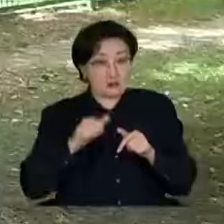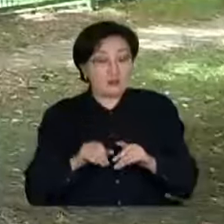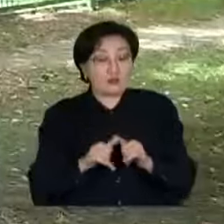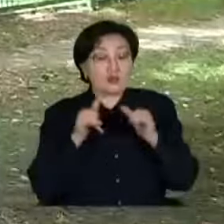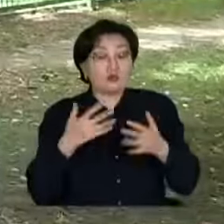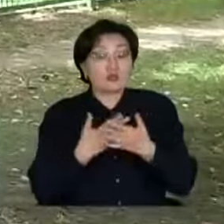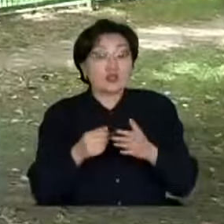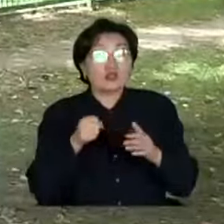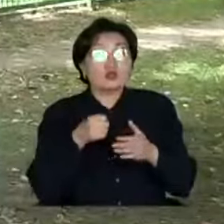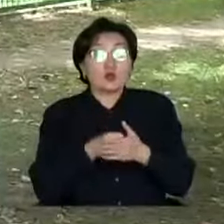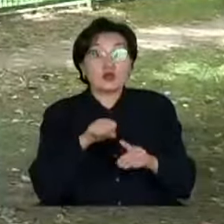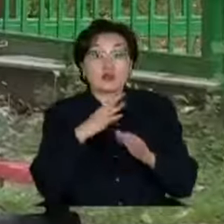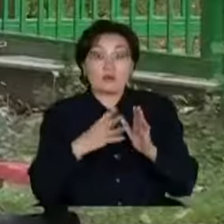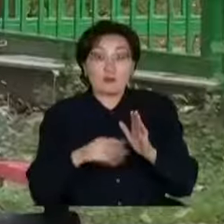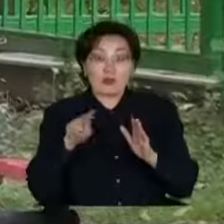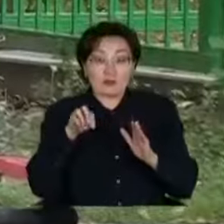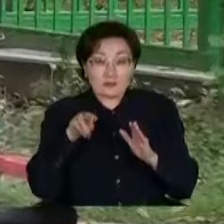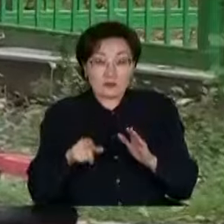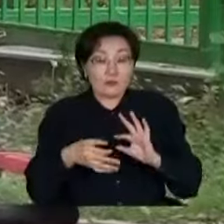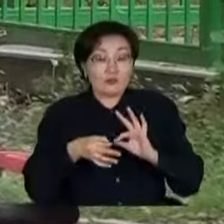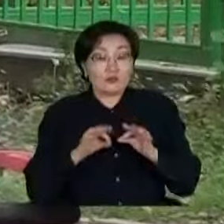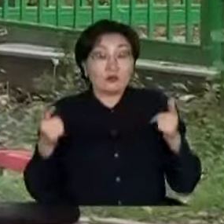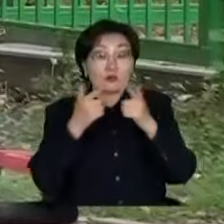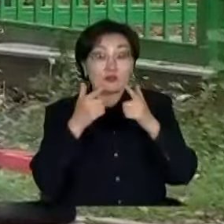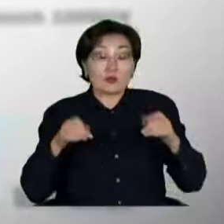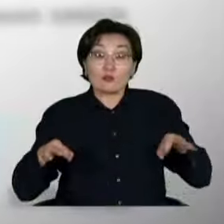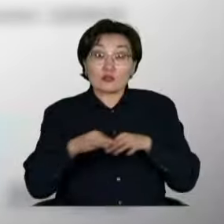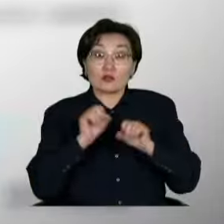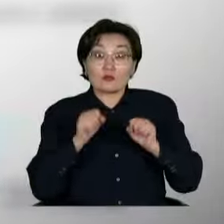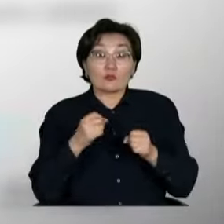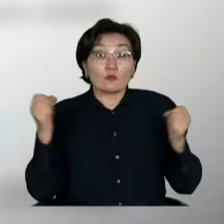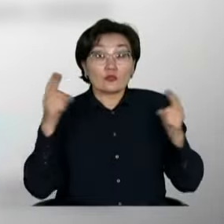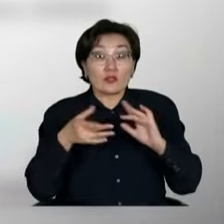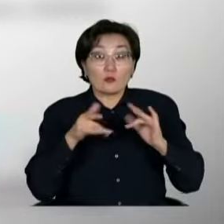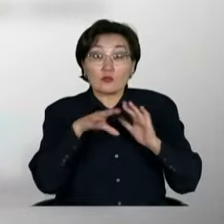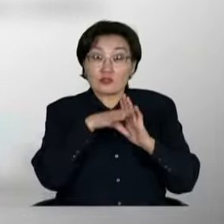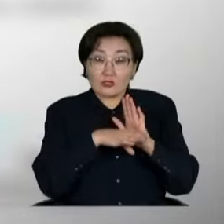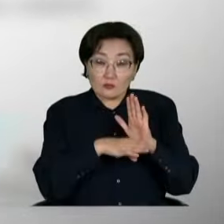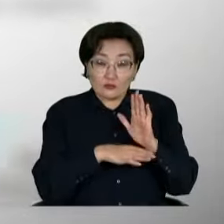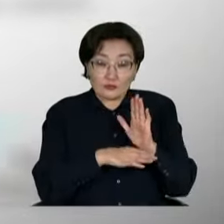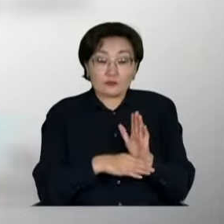увеличили почти до 19 миллиардов тенге. Подробную информацию о проекте вы можете узнать на сайте